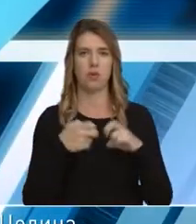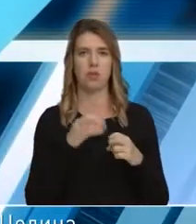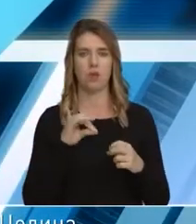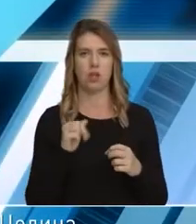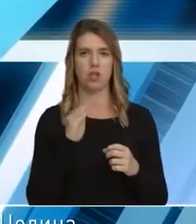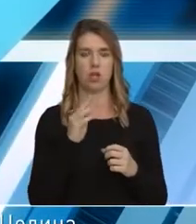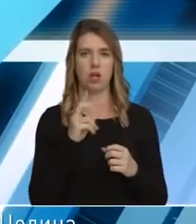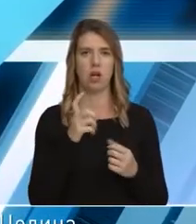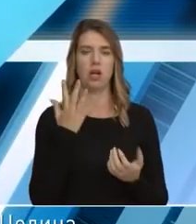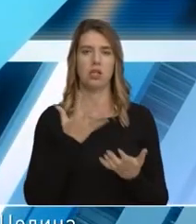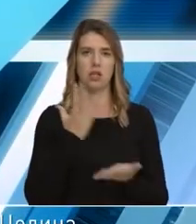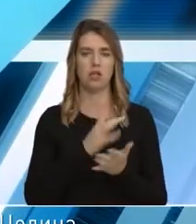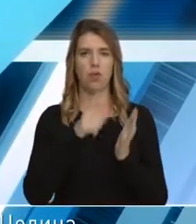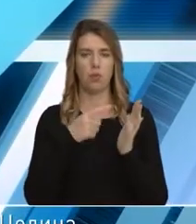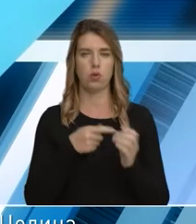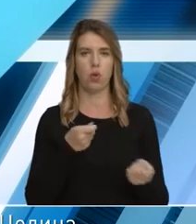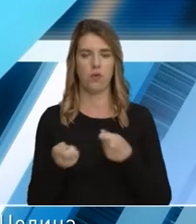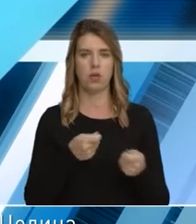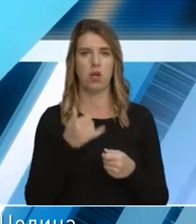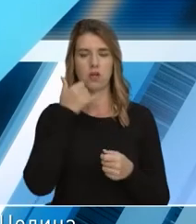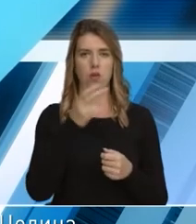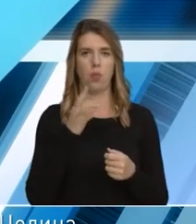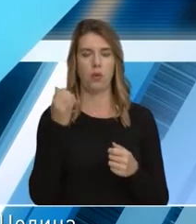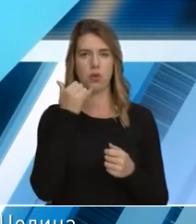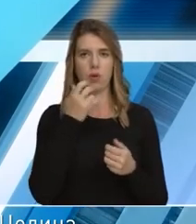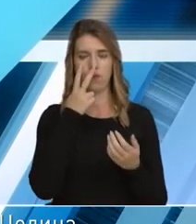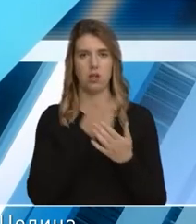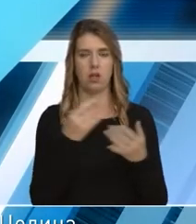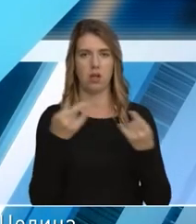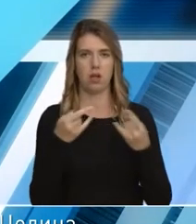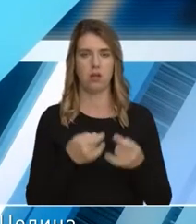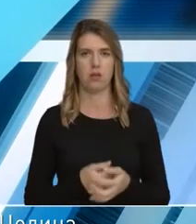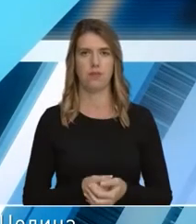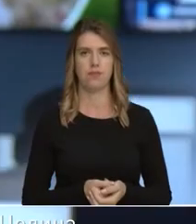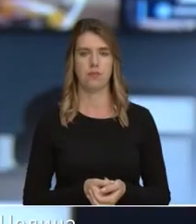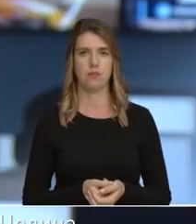сфере ЖКХ. Если у вас есть вопросы к руководителю муниципалитета, звоните по номеру, который вы видите на экране.